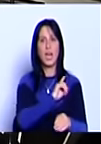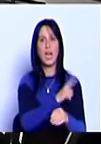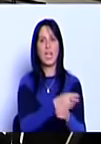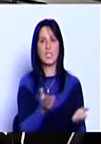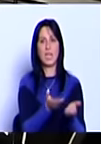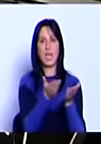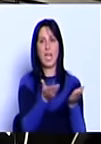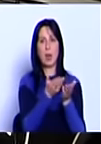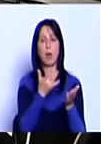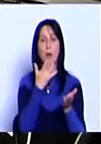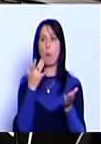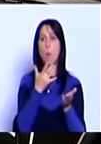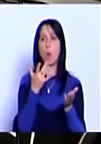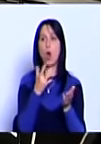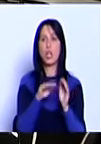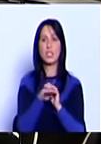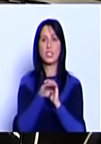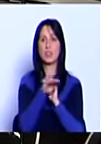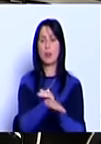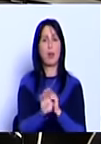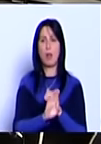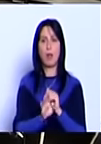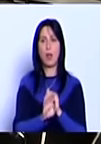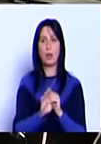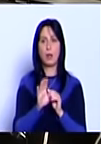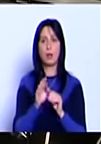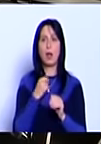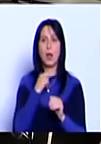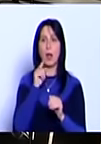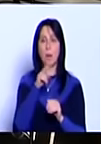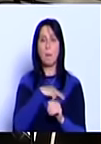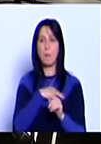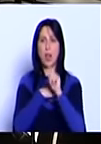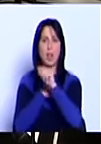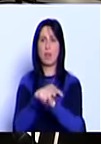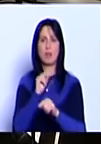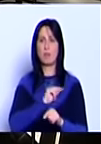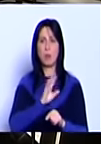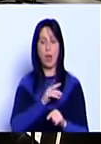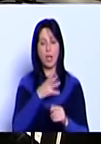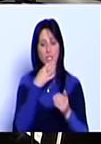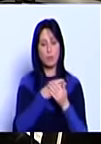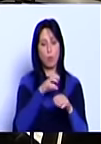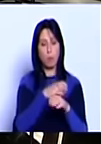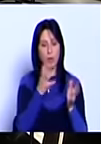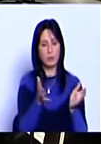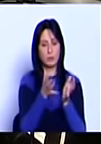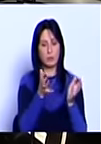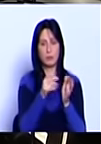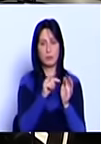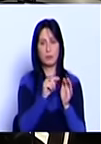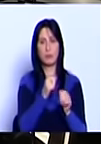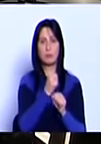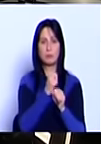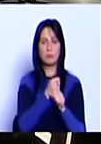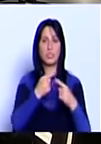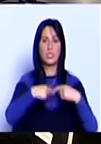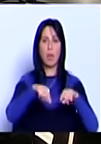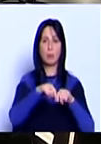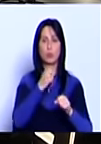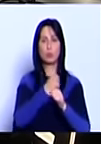ახლა პოლიტიკიდან წასვლა ბუნებრივი ამას არ ქვია, წასვლა ვერ მოასწარი, იმიტომ რომ ახლა პარტიის პოლიტიკური საბჭოს წევრი გახდით და